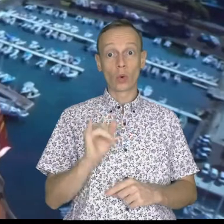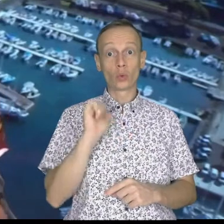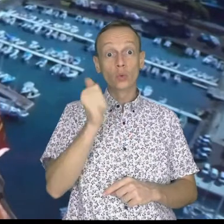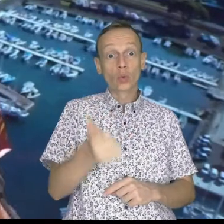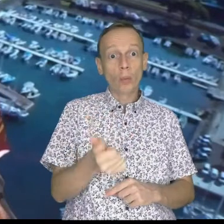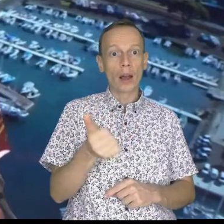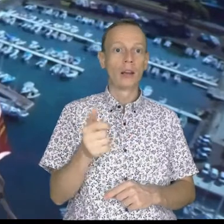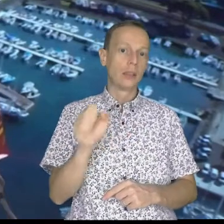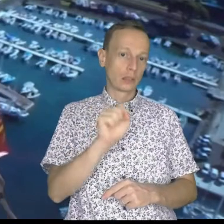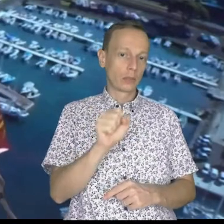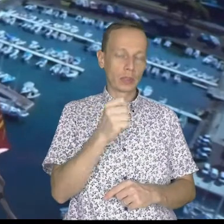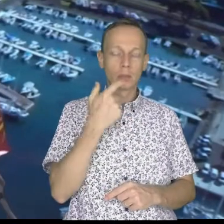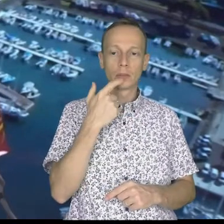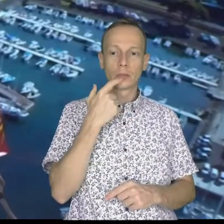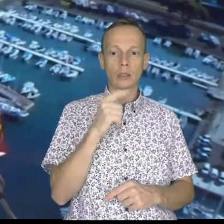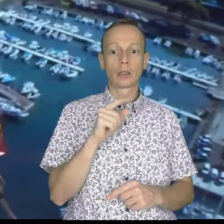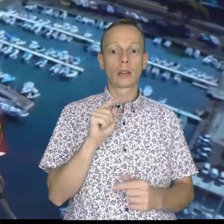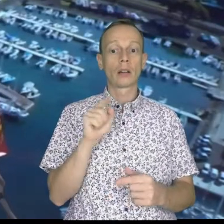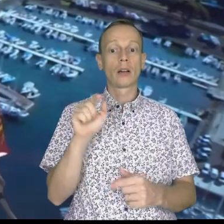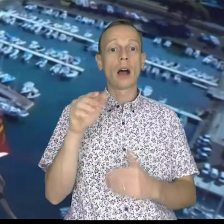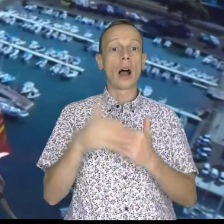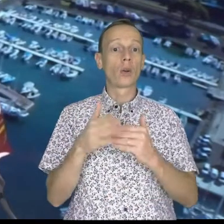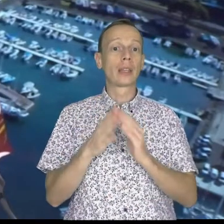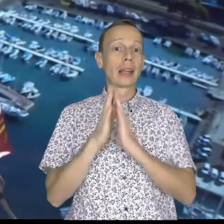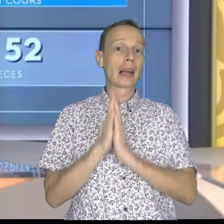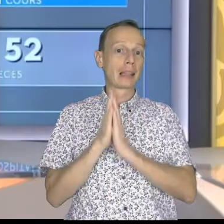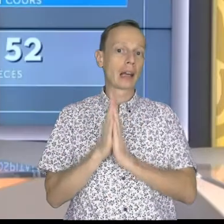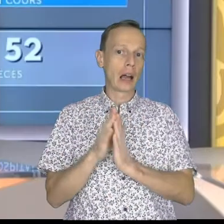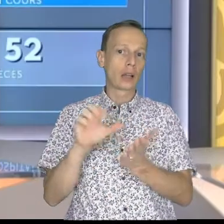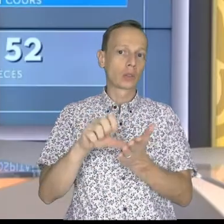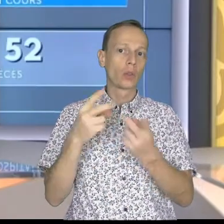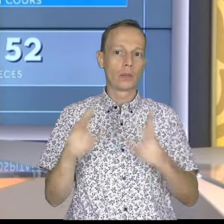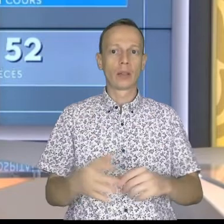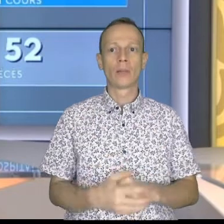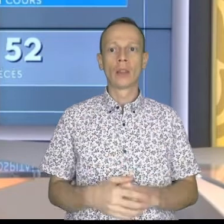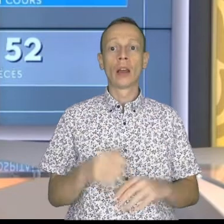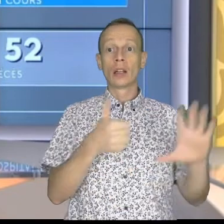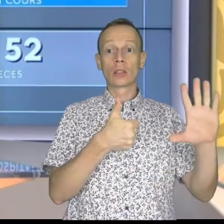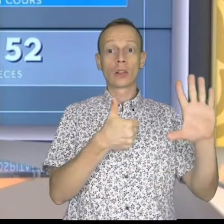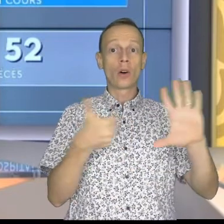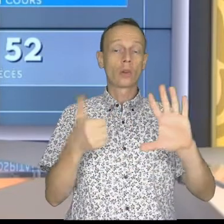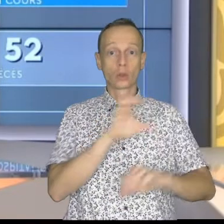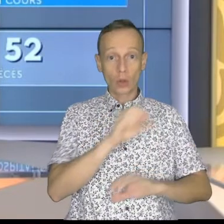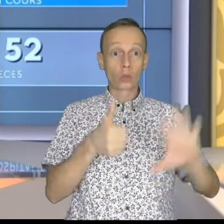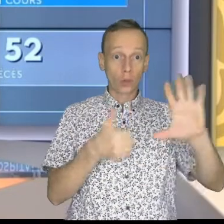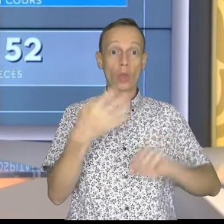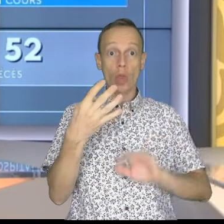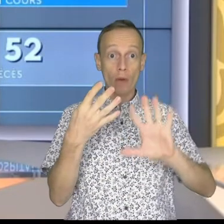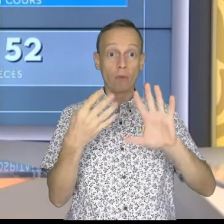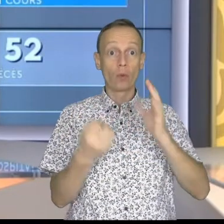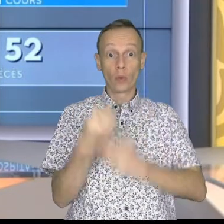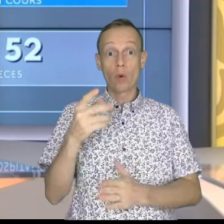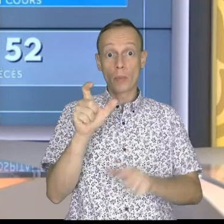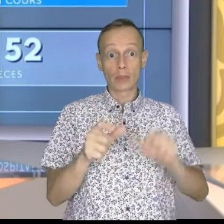de la cathédrale. Et le bilan Covid du jour fait état de 169 nouveaux cas de Covid-19. En revanche, le